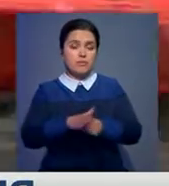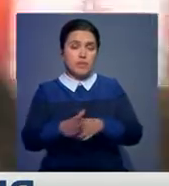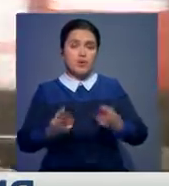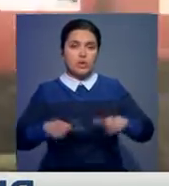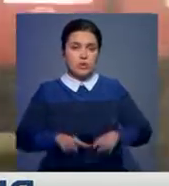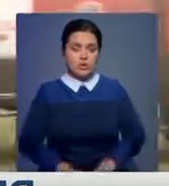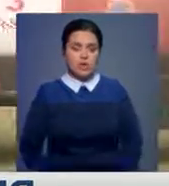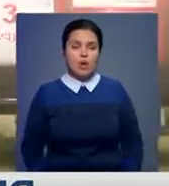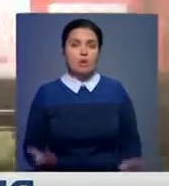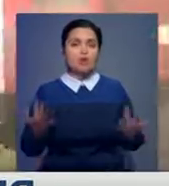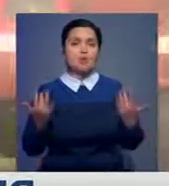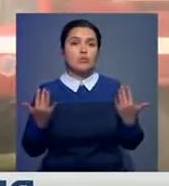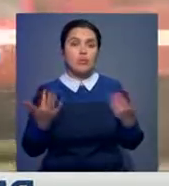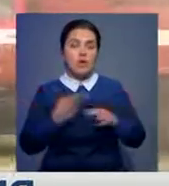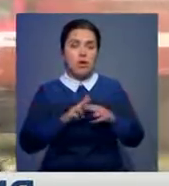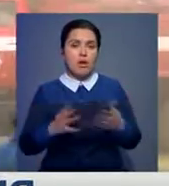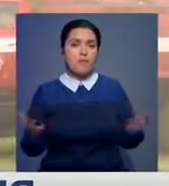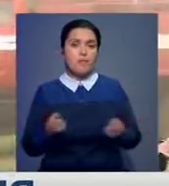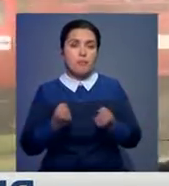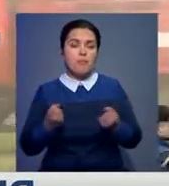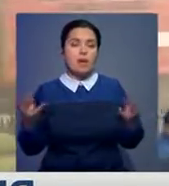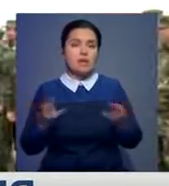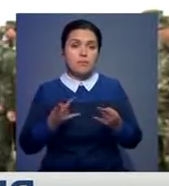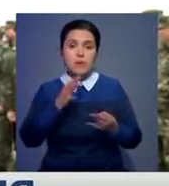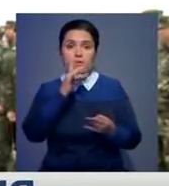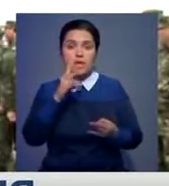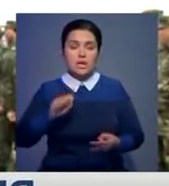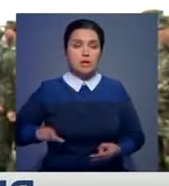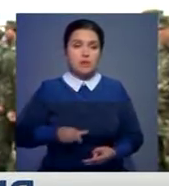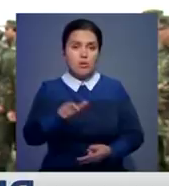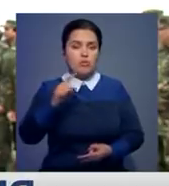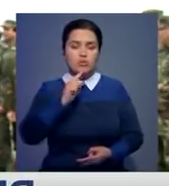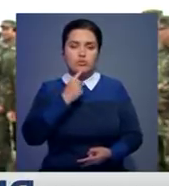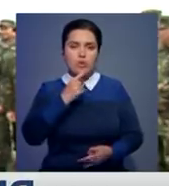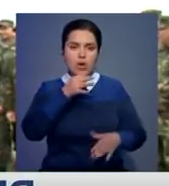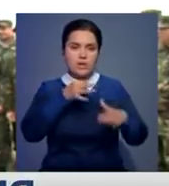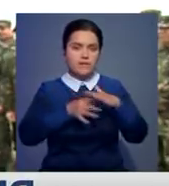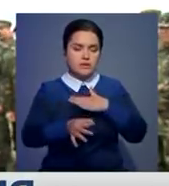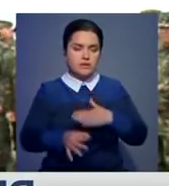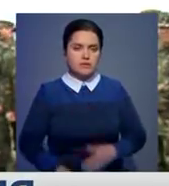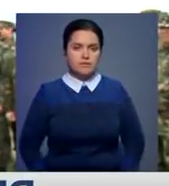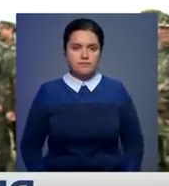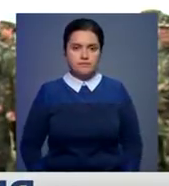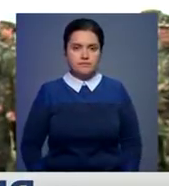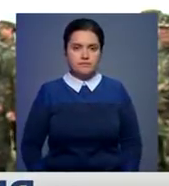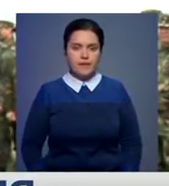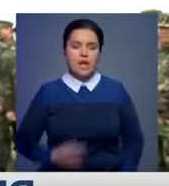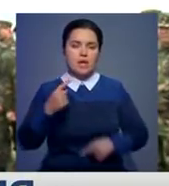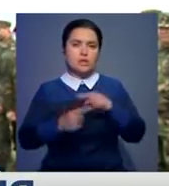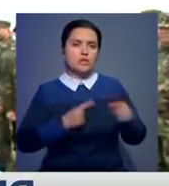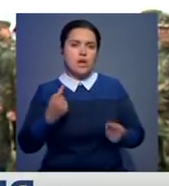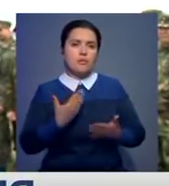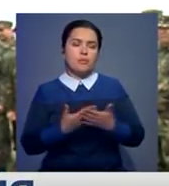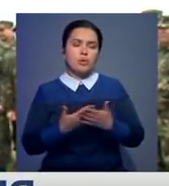органы. Сколько все-таки спасателям понадобится времени на дорогу, затрудняется ответить даже главный спасатель страны. Через сколько минут вы